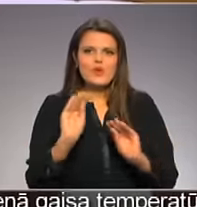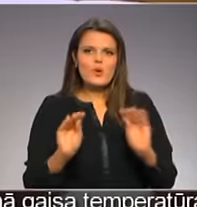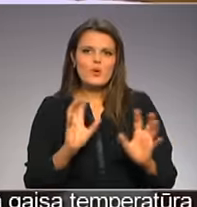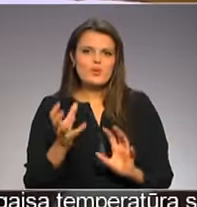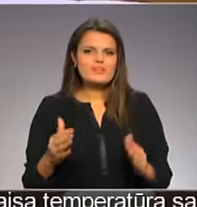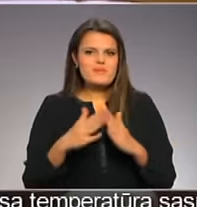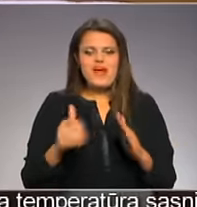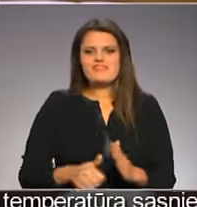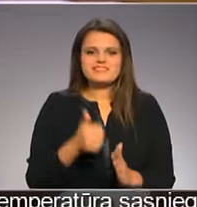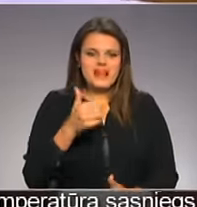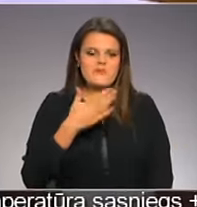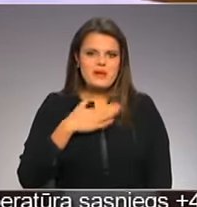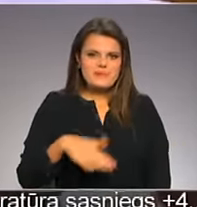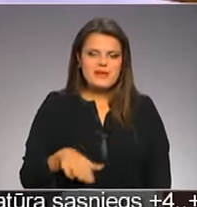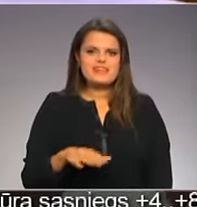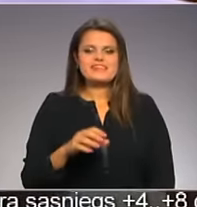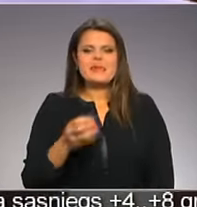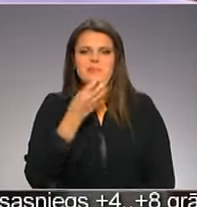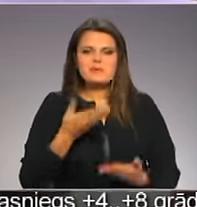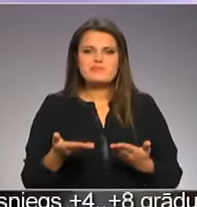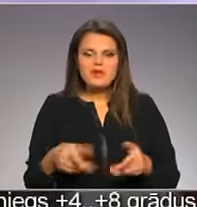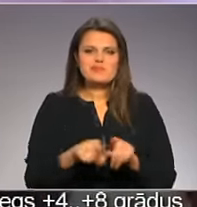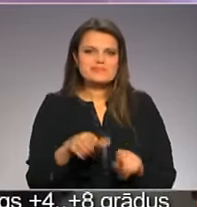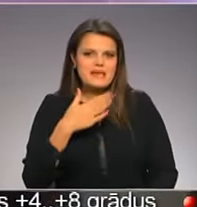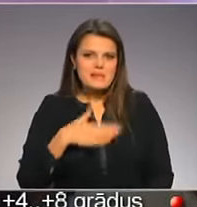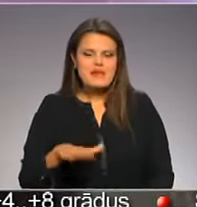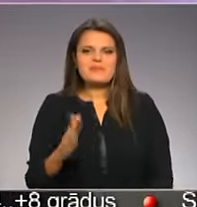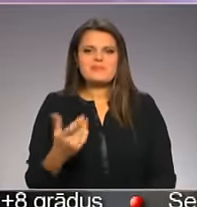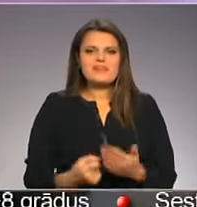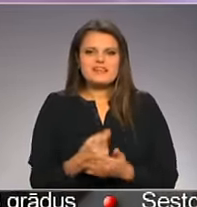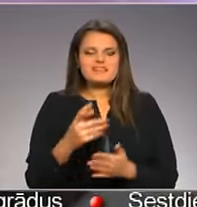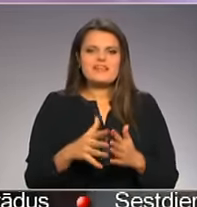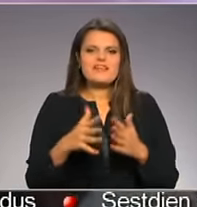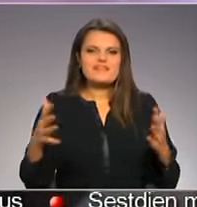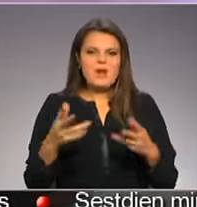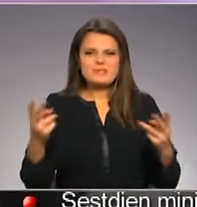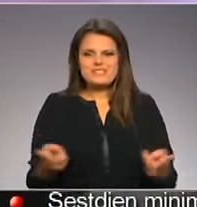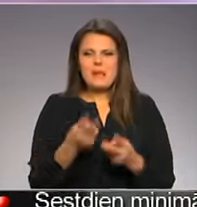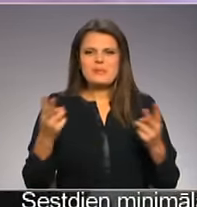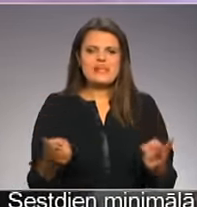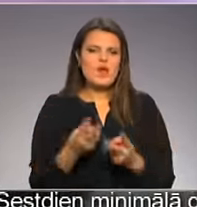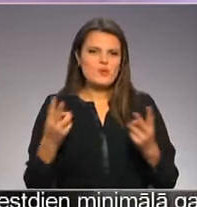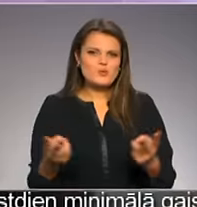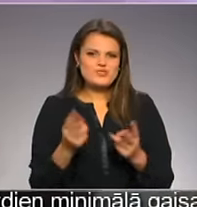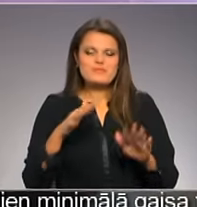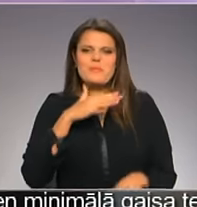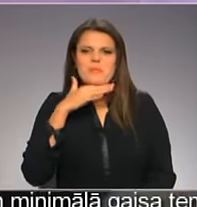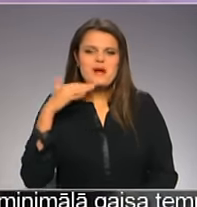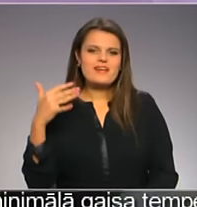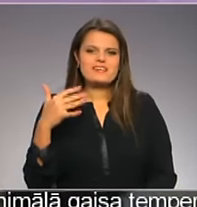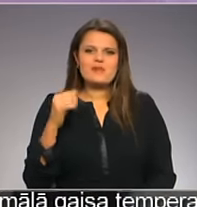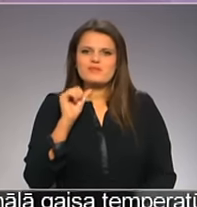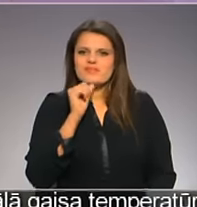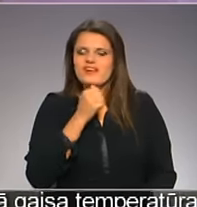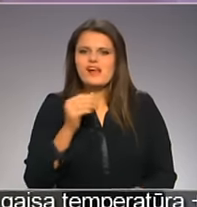māju vislabāk patīk. Piparkoks arī patīk, bet cenāts daudz piedagušas un tādas. Par daudz